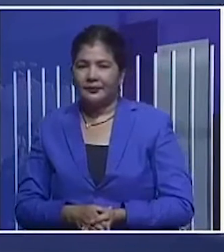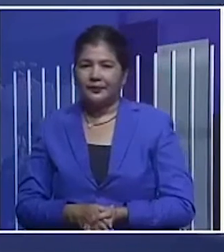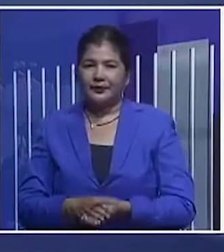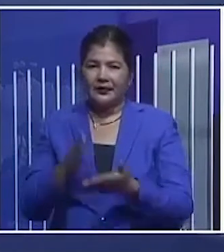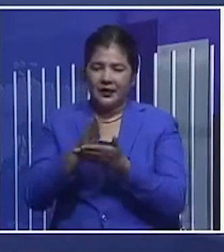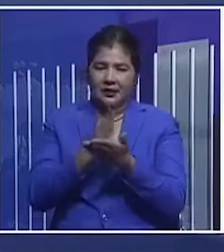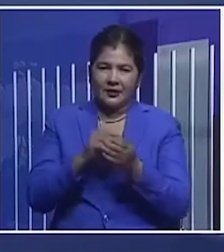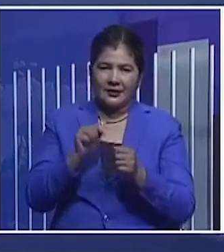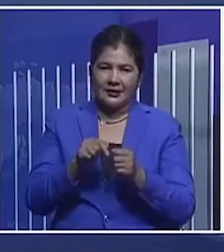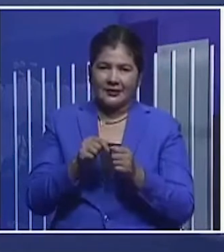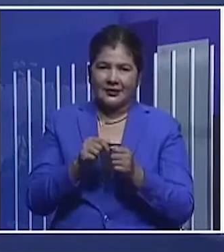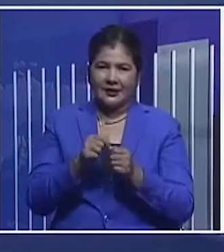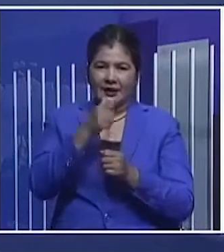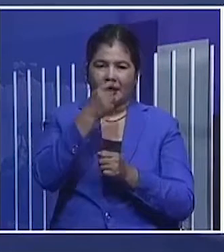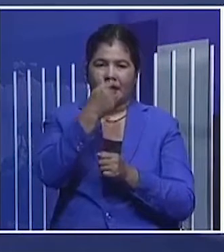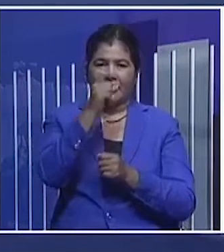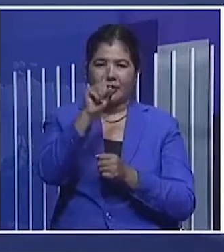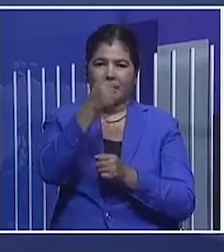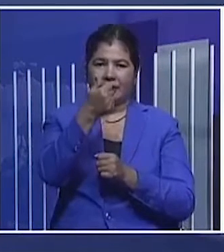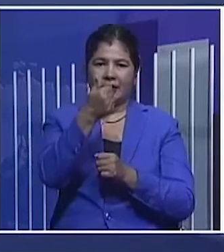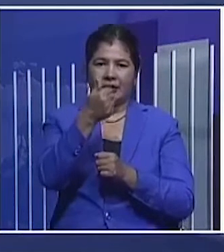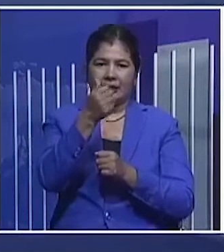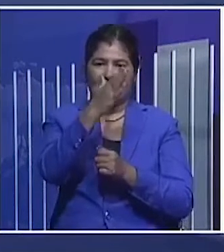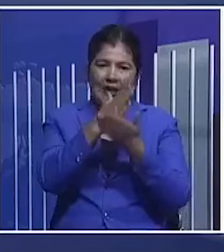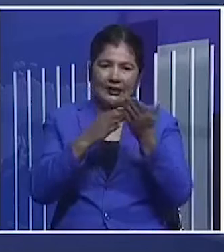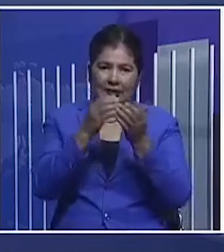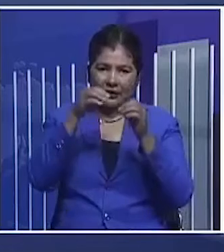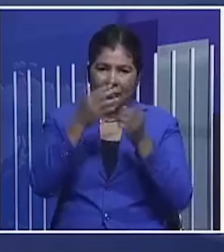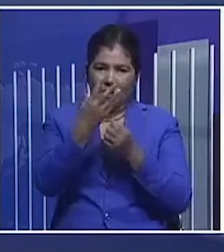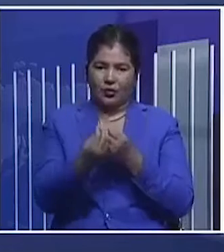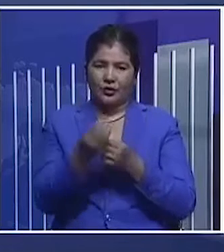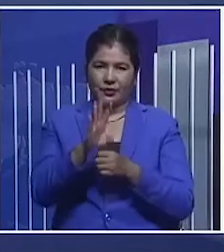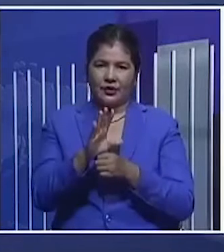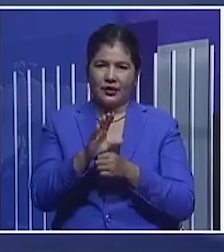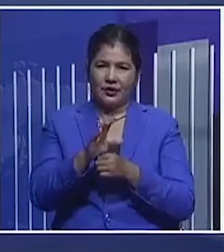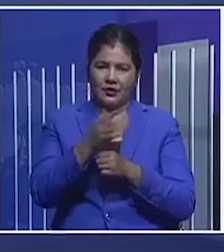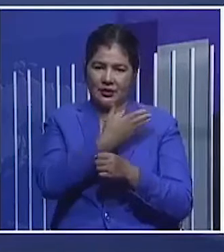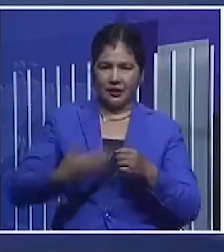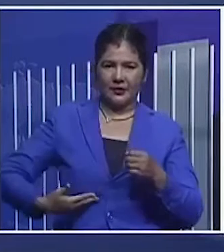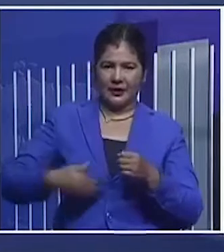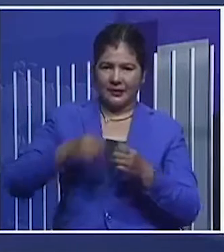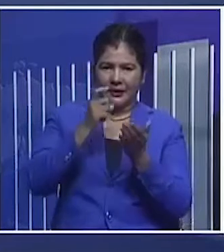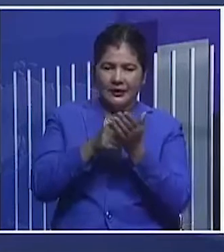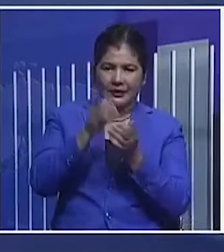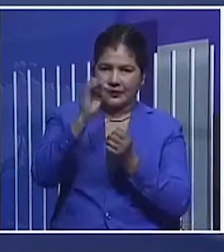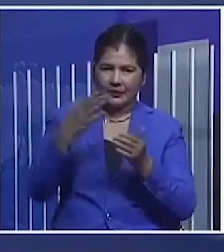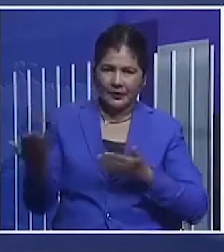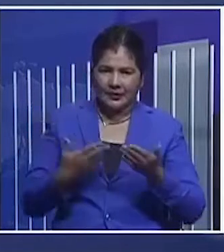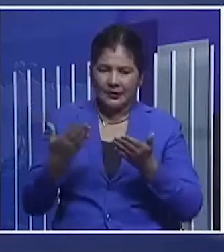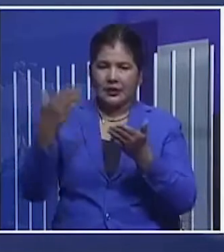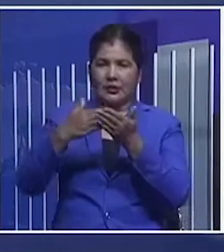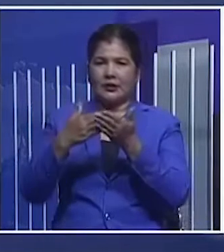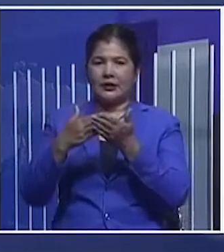शेयर बजार आज 16.5 अङ्कले घटेको छ। अर्थमन्त्रीबाट जनार्दन शर्माले राजीनामा दिएपछि बजार बढ्ने